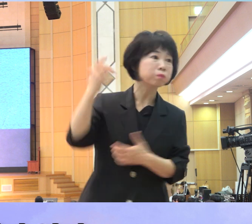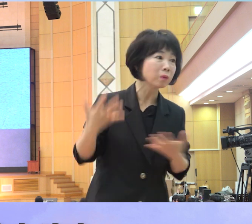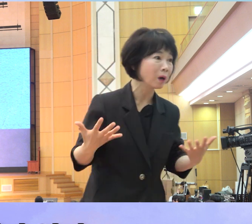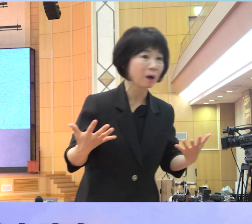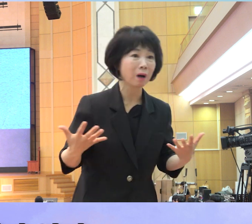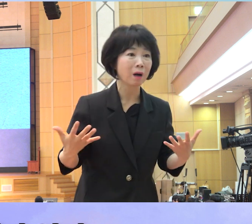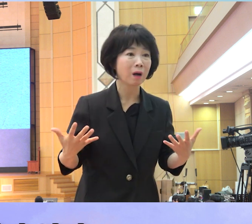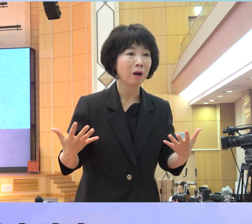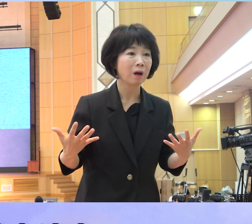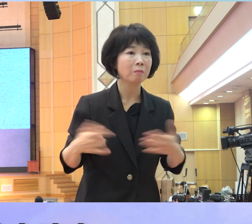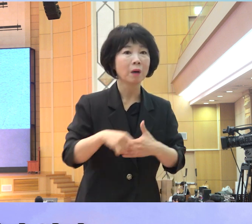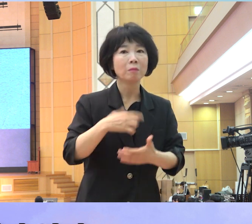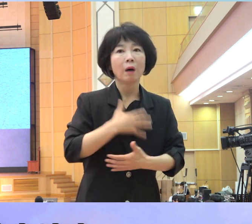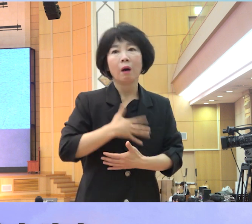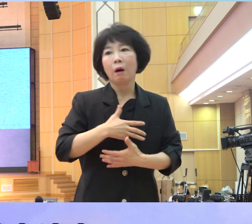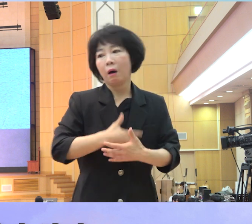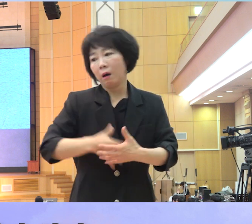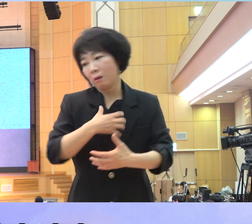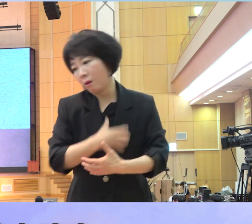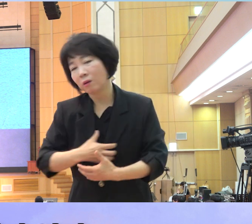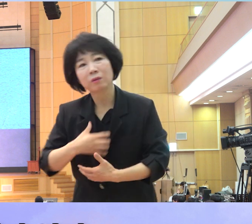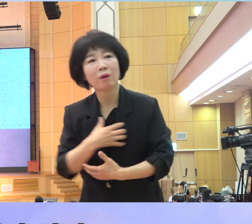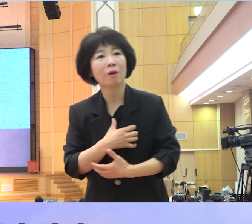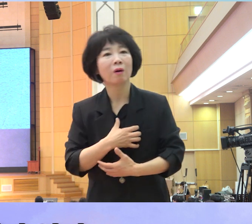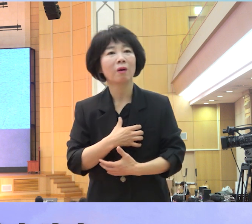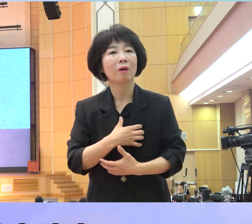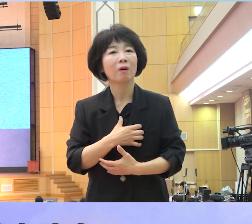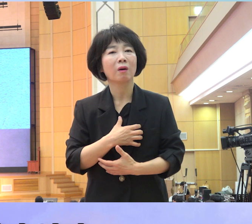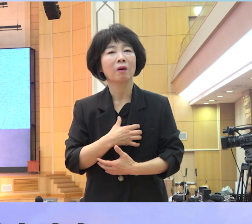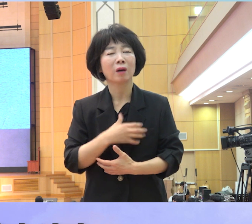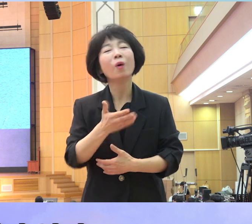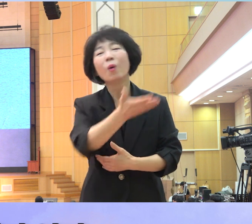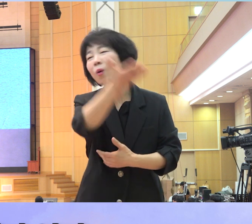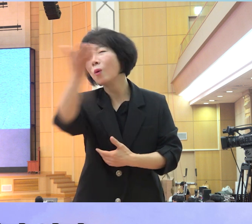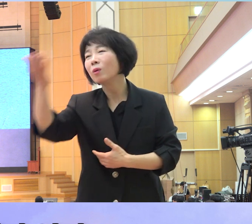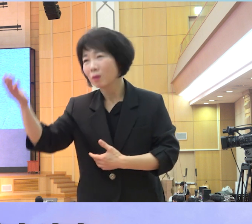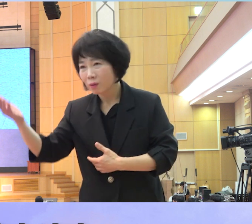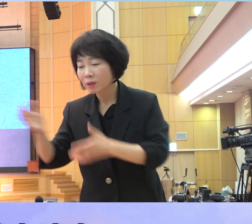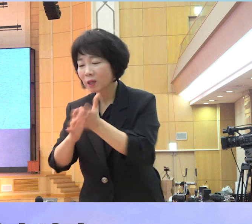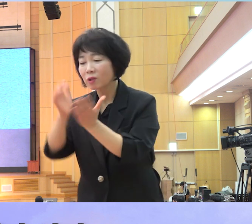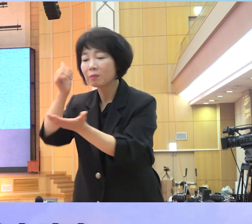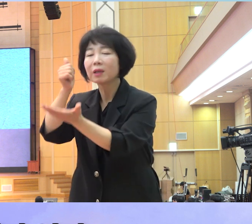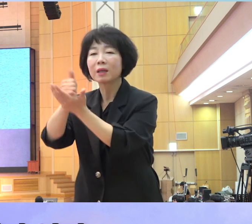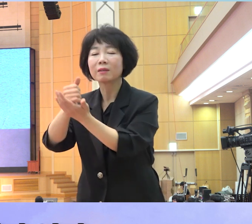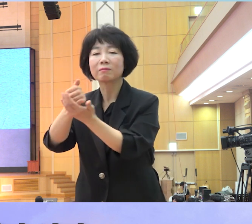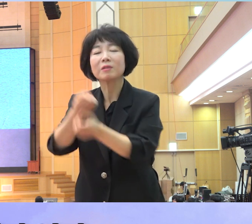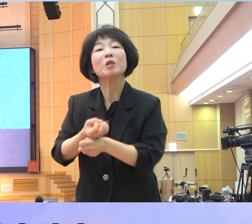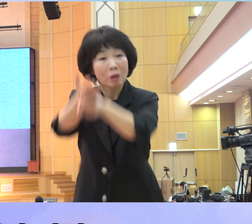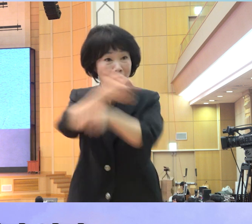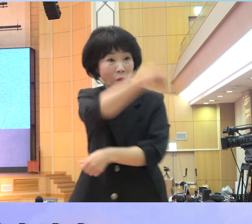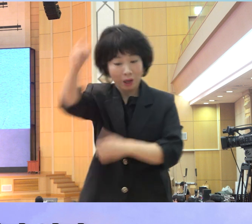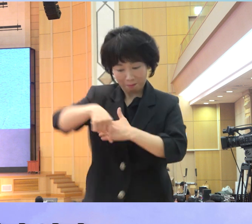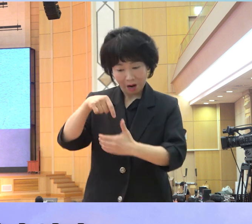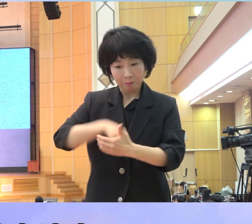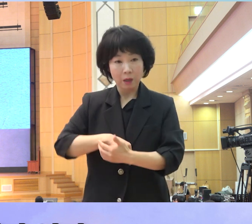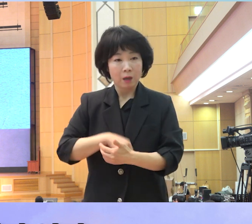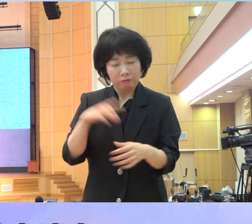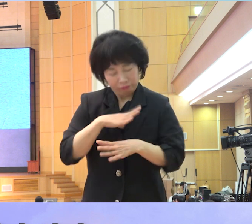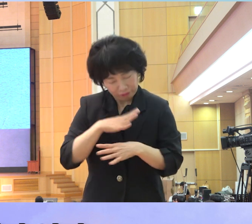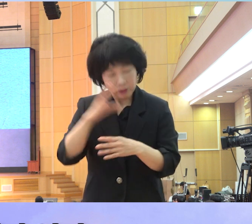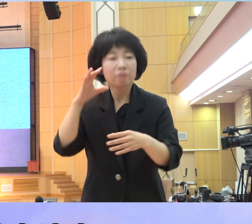두려워하지 마라, 믿기만 하라. 오늘도 여러분들에게 우리 주님이 말씀하십니다. 두려워하지